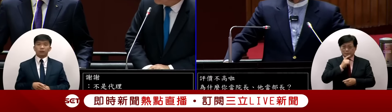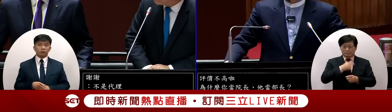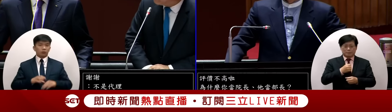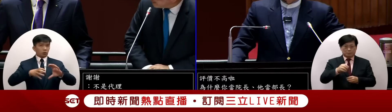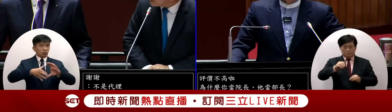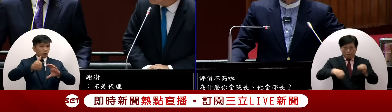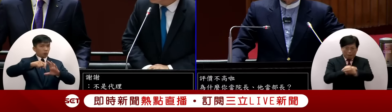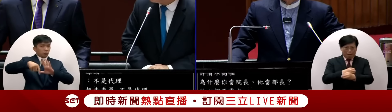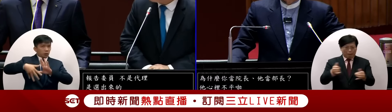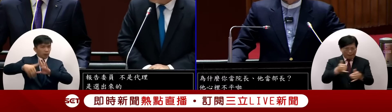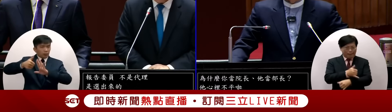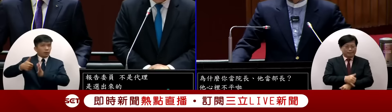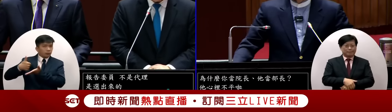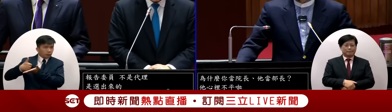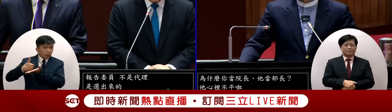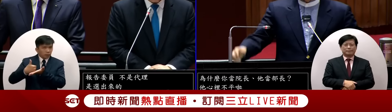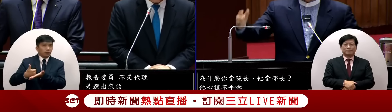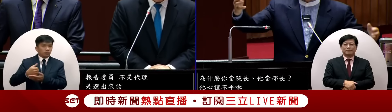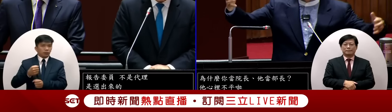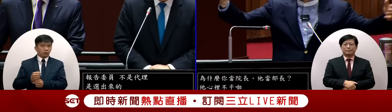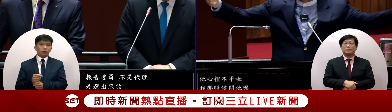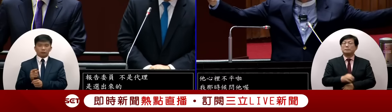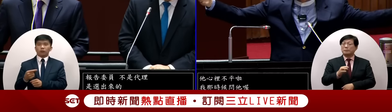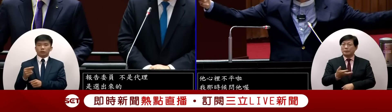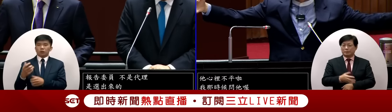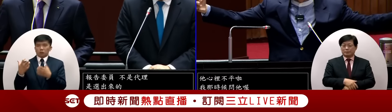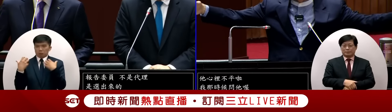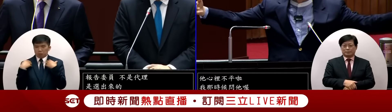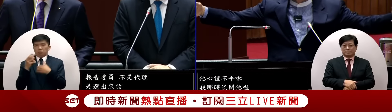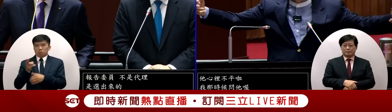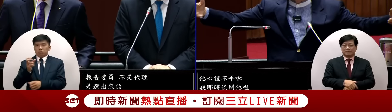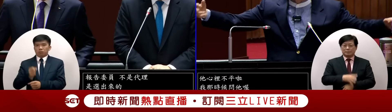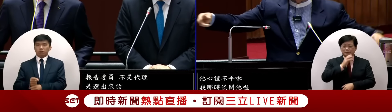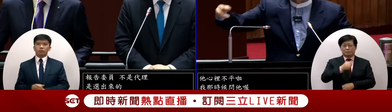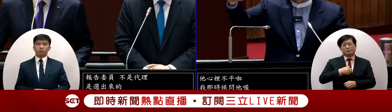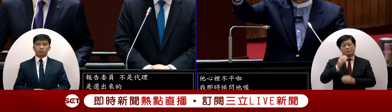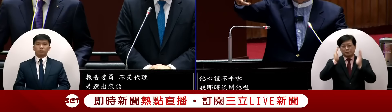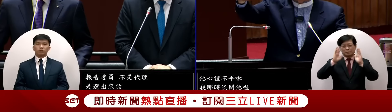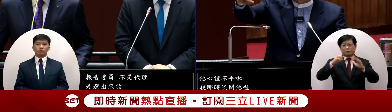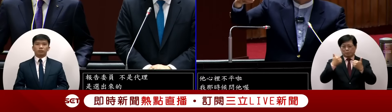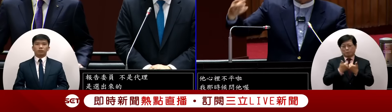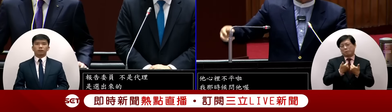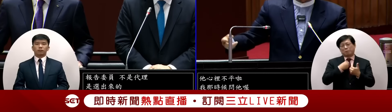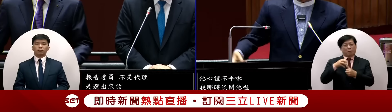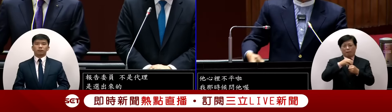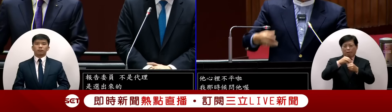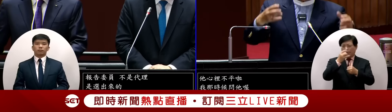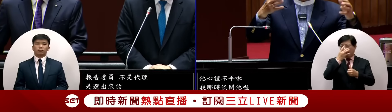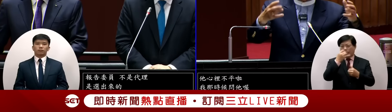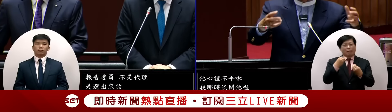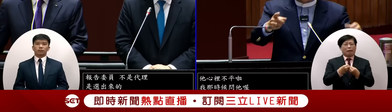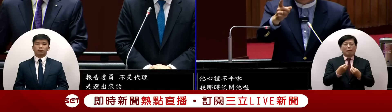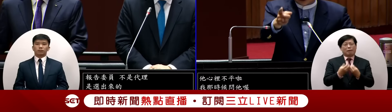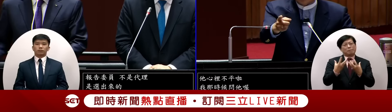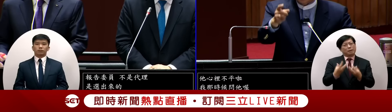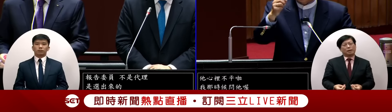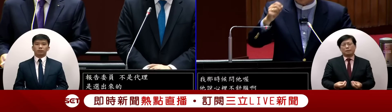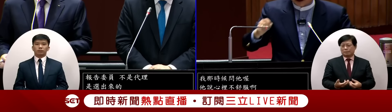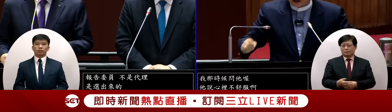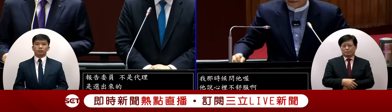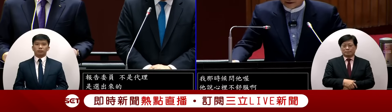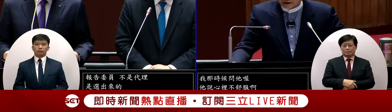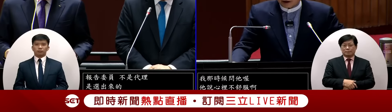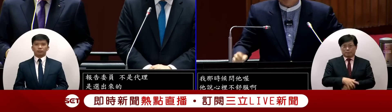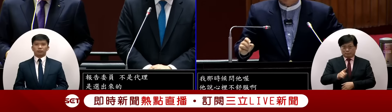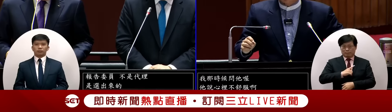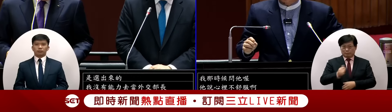跟院长的邀请哈、啊，我承担 重任。啊因為郑国威没有位置摆林佳龙，他百般无奈解底下。好，既